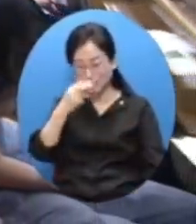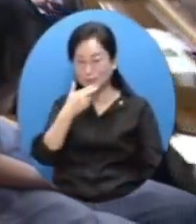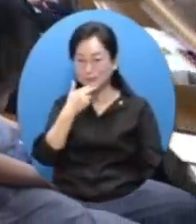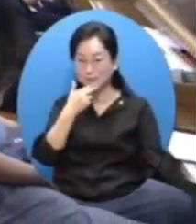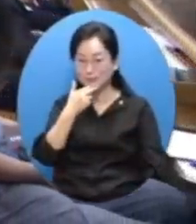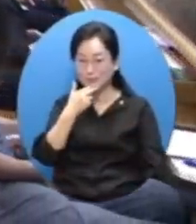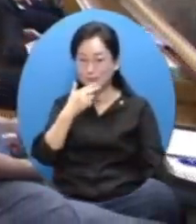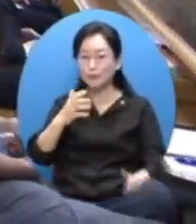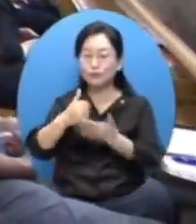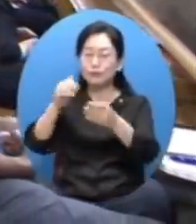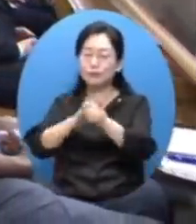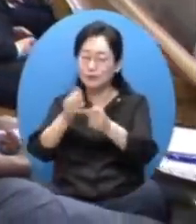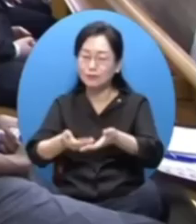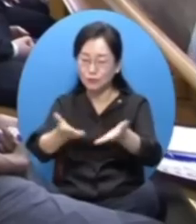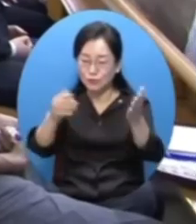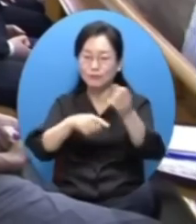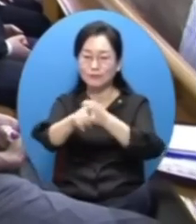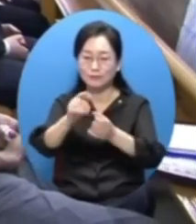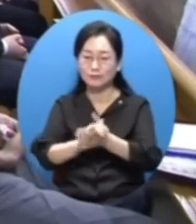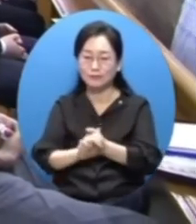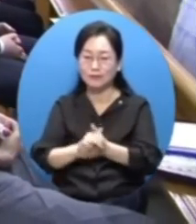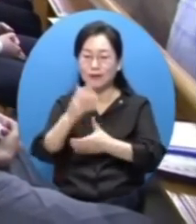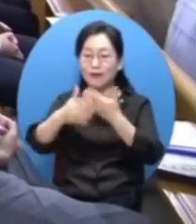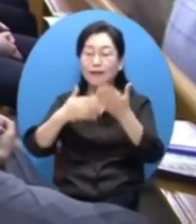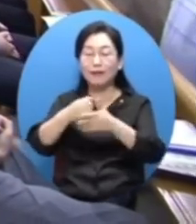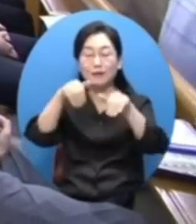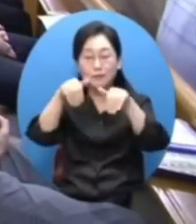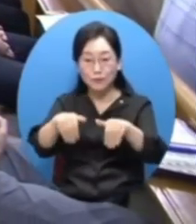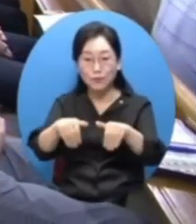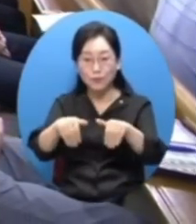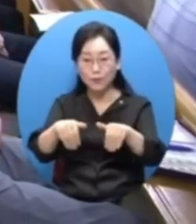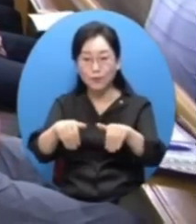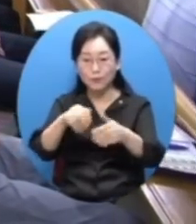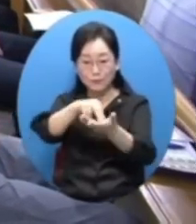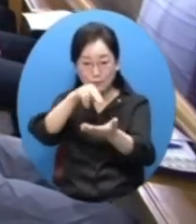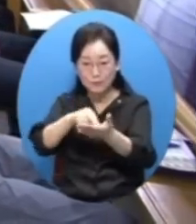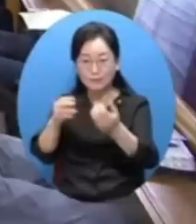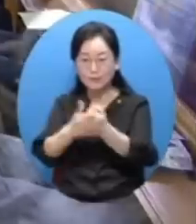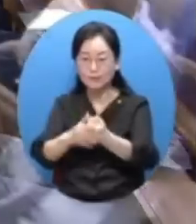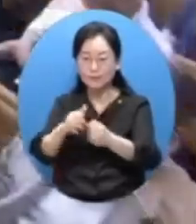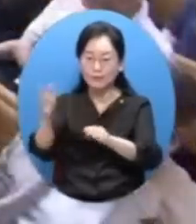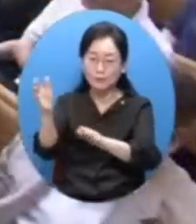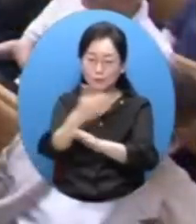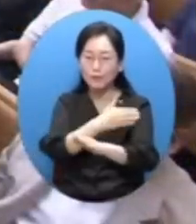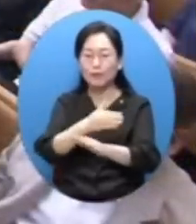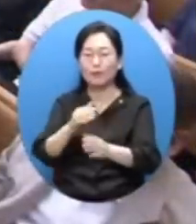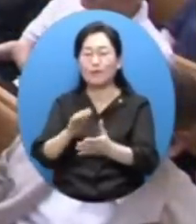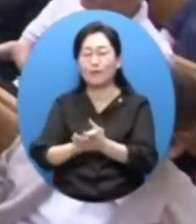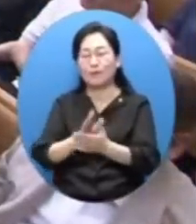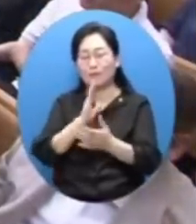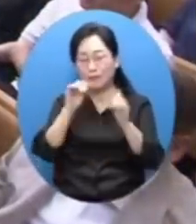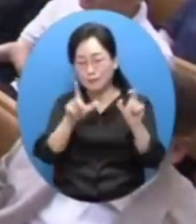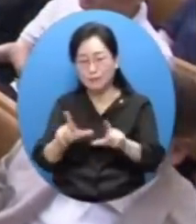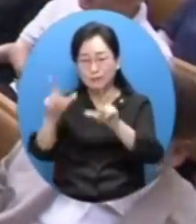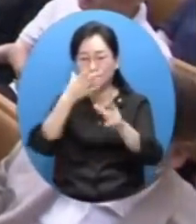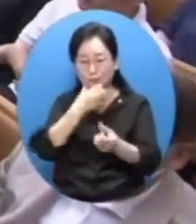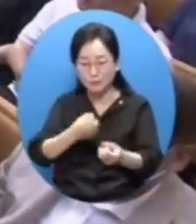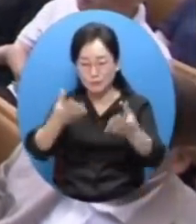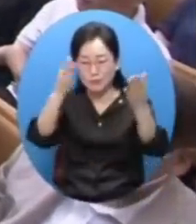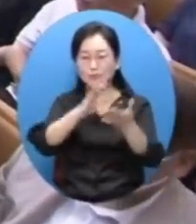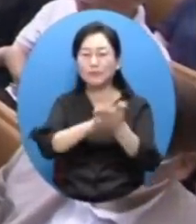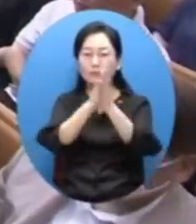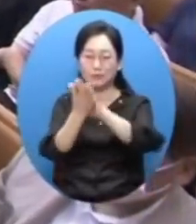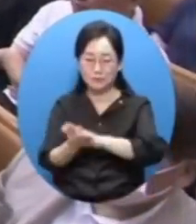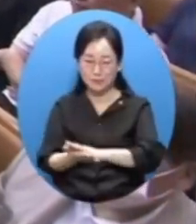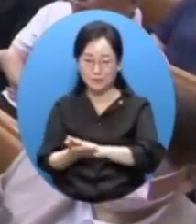주님이 우리를 이렇게 사랑하고 계신 것입니다. 하나님의 종이 되면 우리는 그때로부터 삶이 축복의 삶으로 바뀌어지는